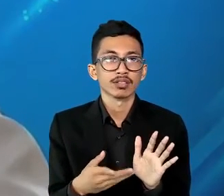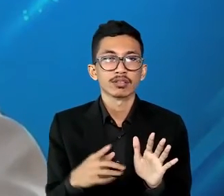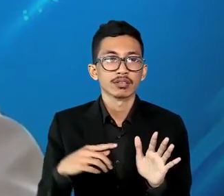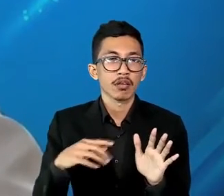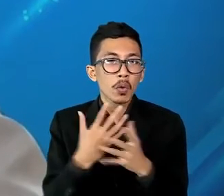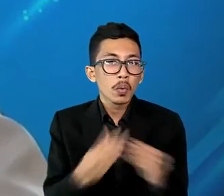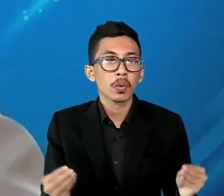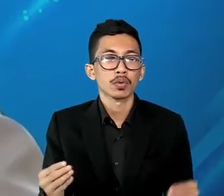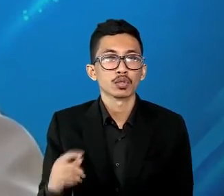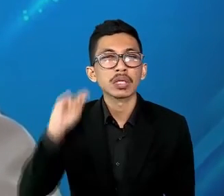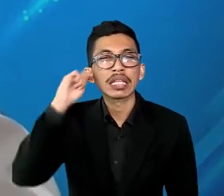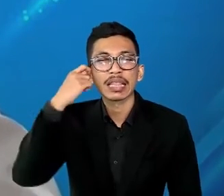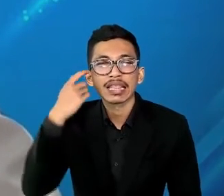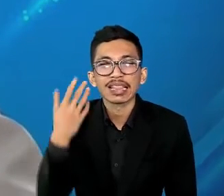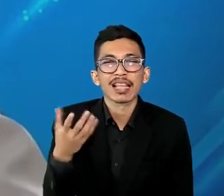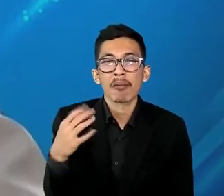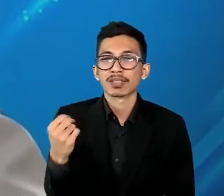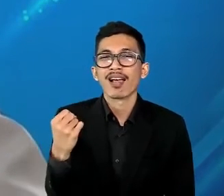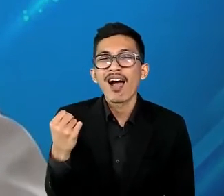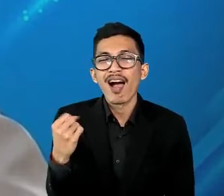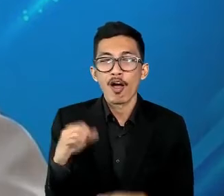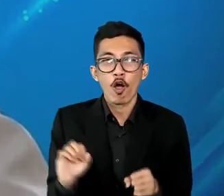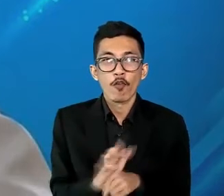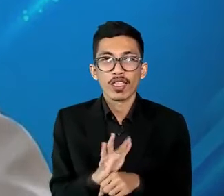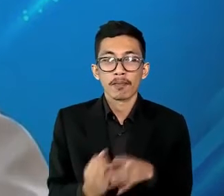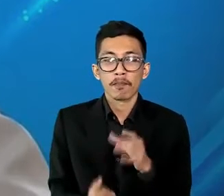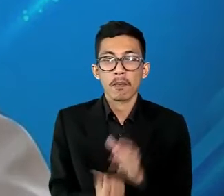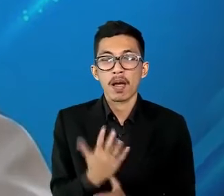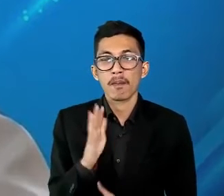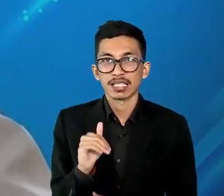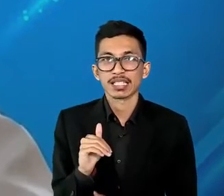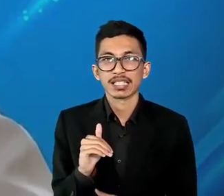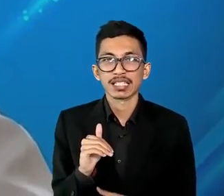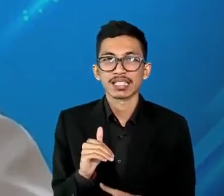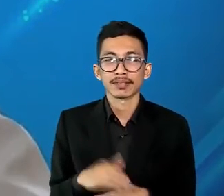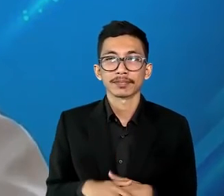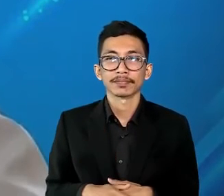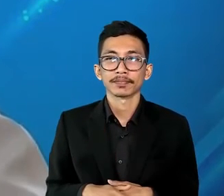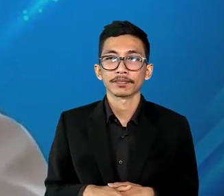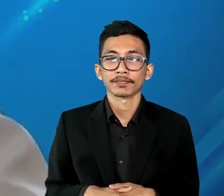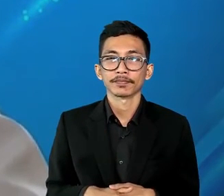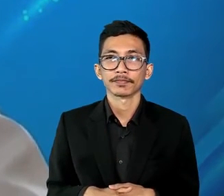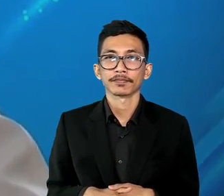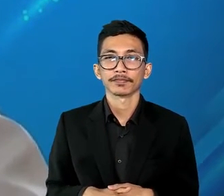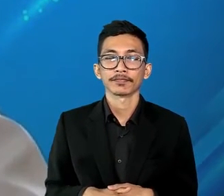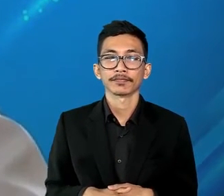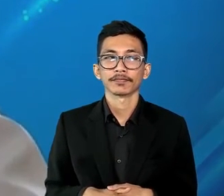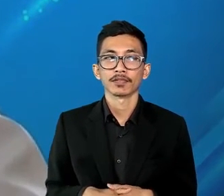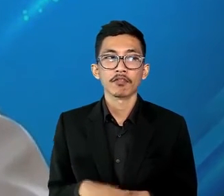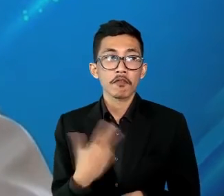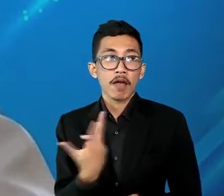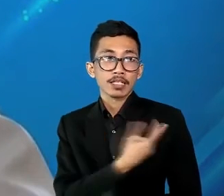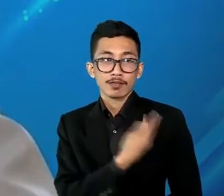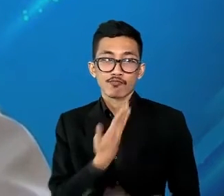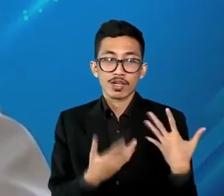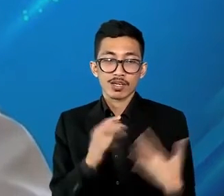harus kita pahami di sana, dan COVID ini masih berkembang. Mutasi masih terjadi di sana-sini. Mungkin vaksinasi